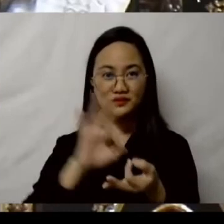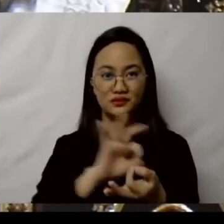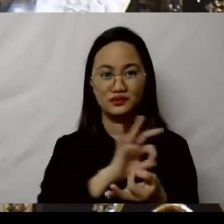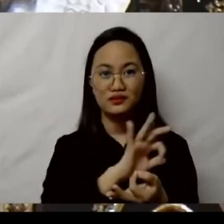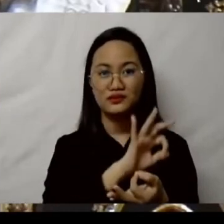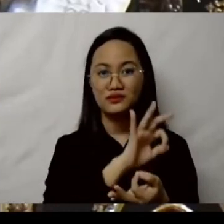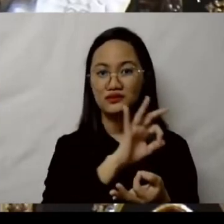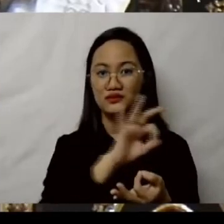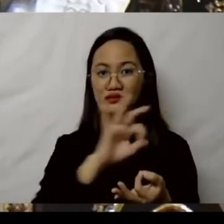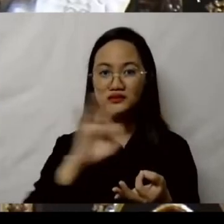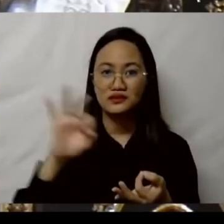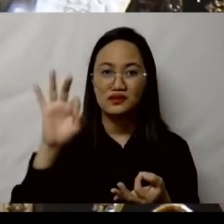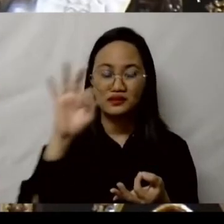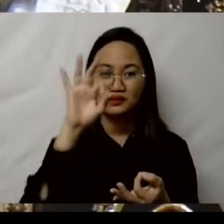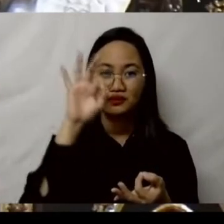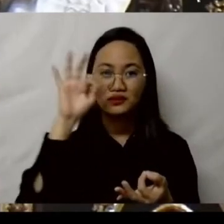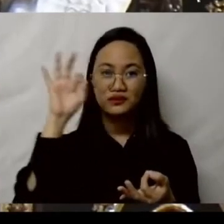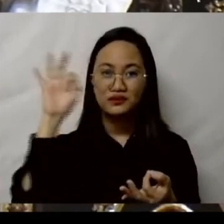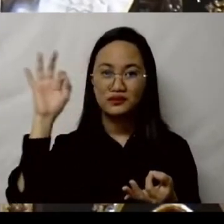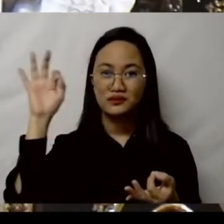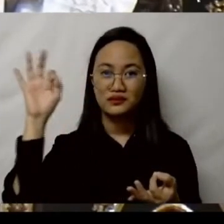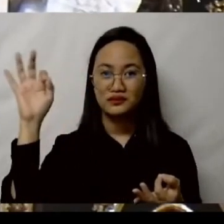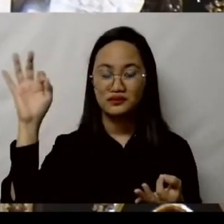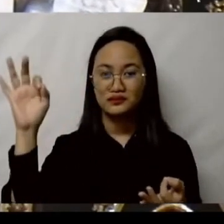Espiritu Santo